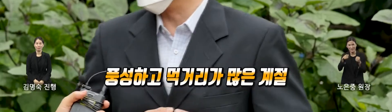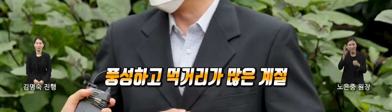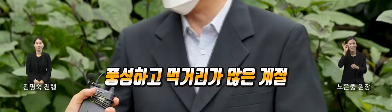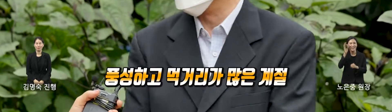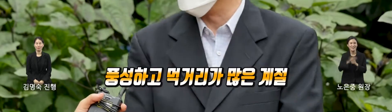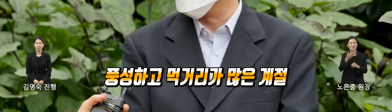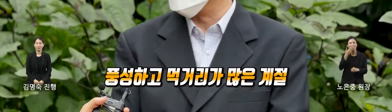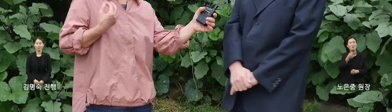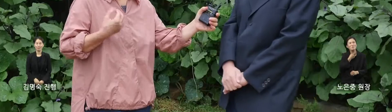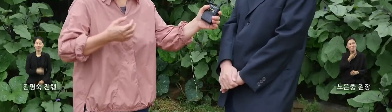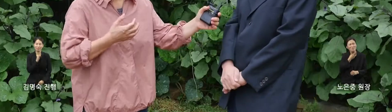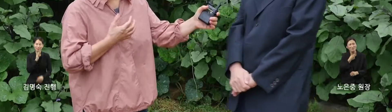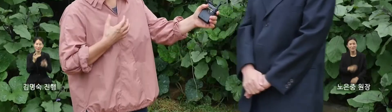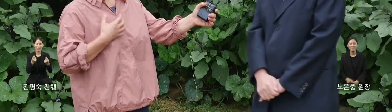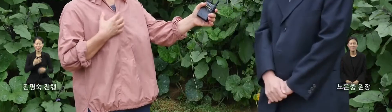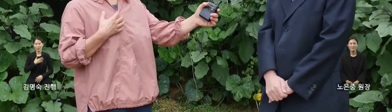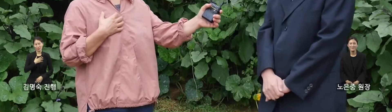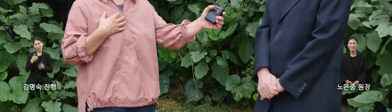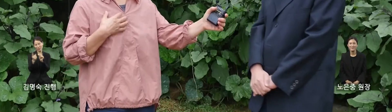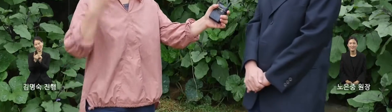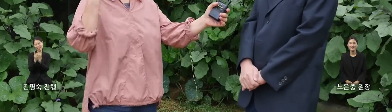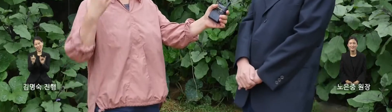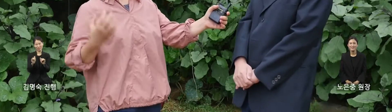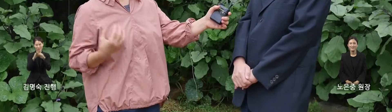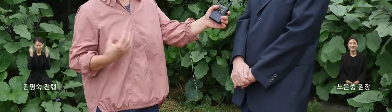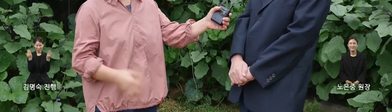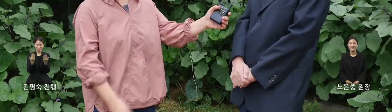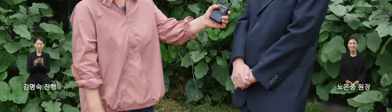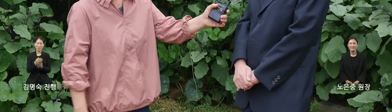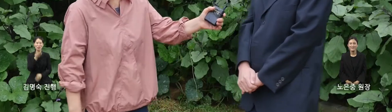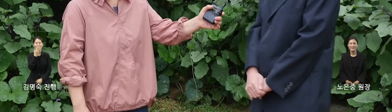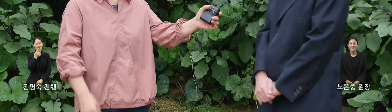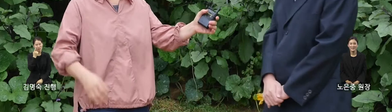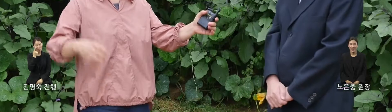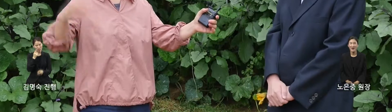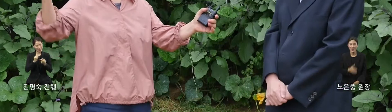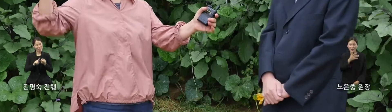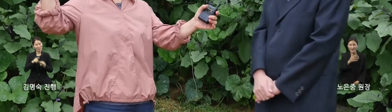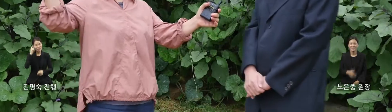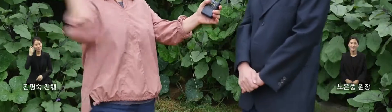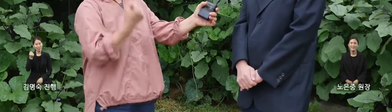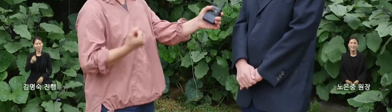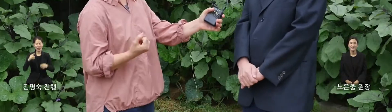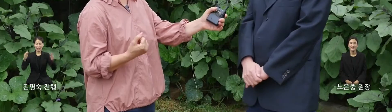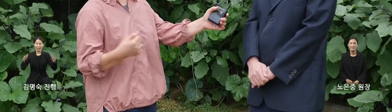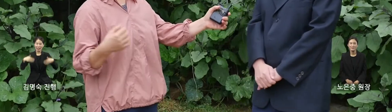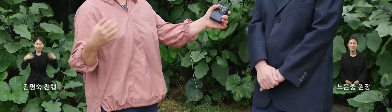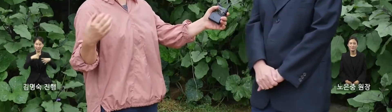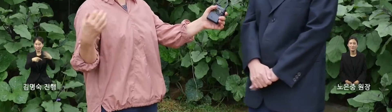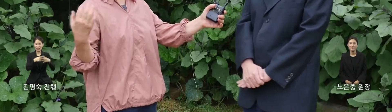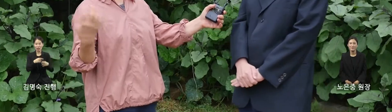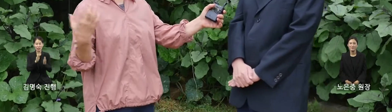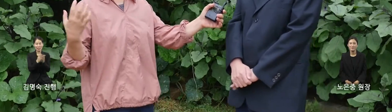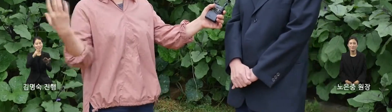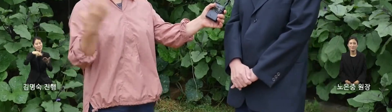싶은 마음이 당기는데요. 아, 그렇죠. 예, 예. 저를 만나는 분들은 다 먹을 거 생각만 하시더라고요. 아, 그렇게 하는 거예요? 예. 가을하면 이제 뭐 독서의 계절이기도